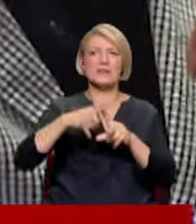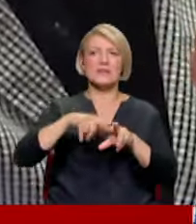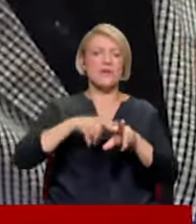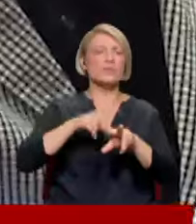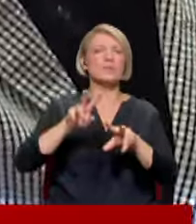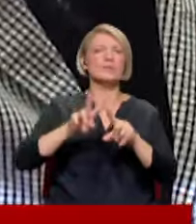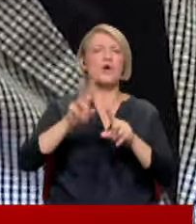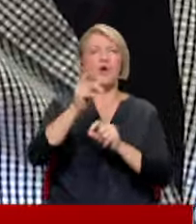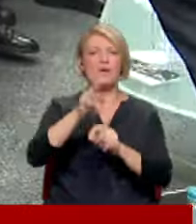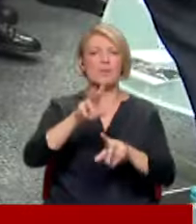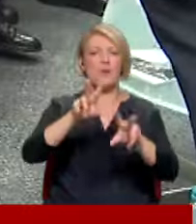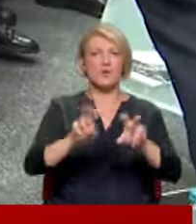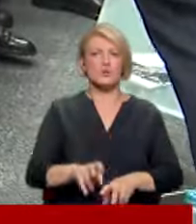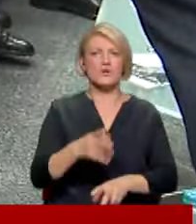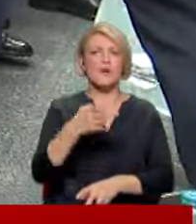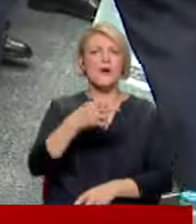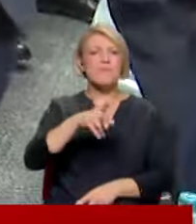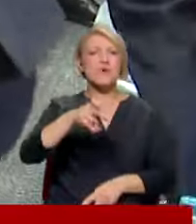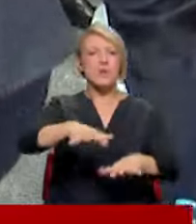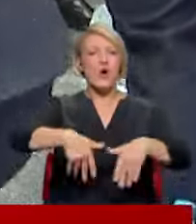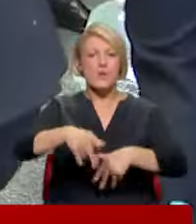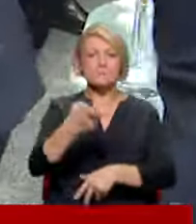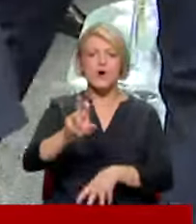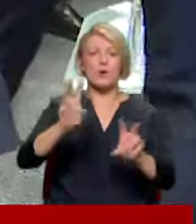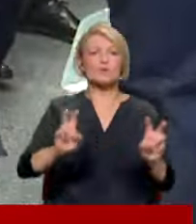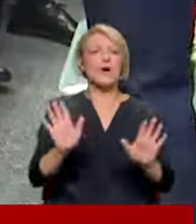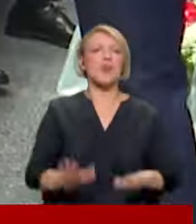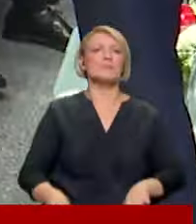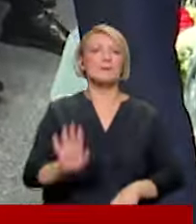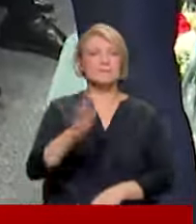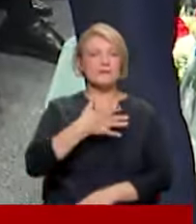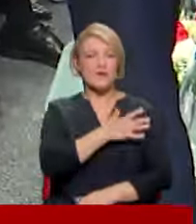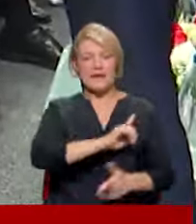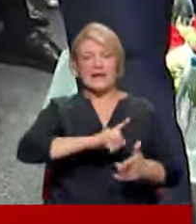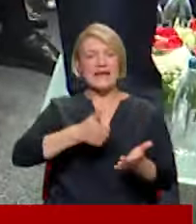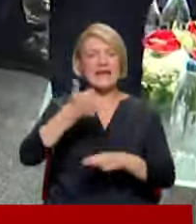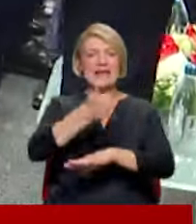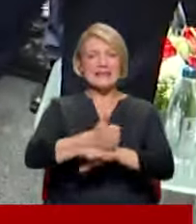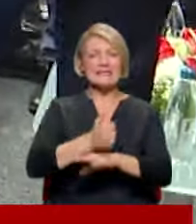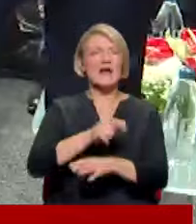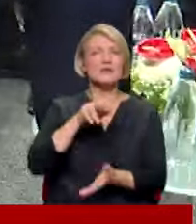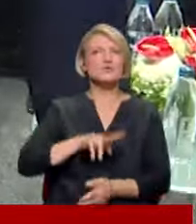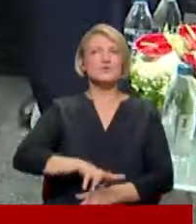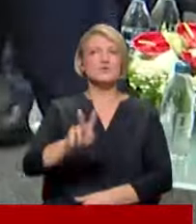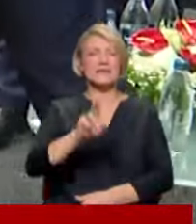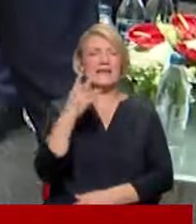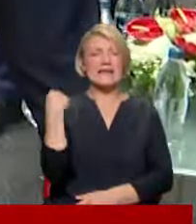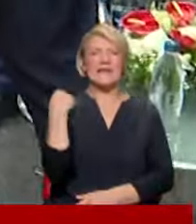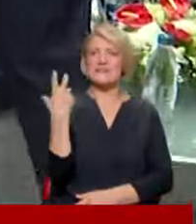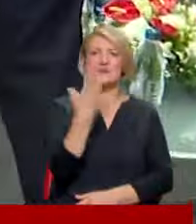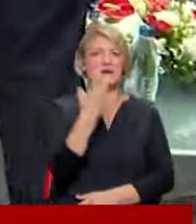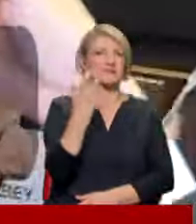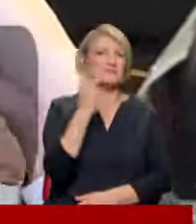oturdu. Böylece protokolde boş koltuk kalmadı. Tüzük kurultayında CHP'nin iktidar yolundaki yeni sloganı ve şarkısı